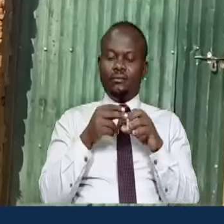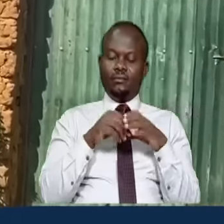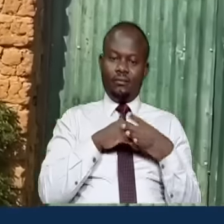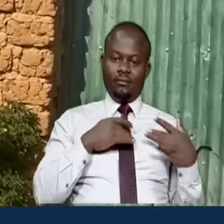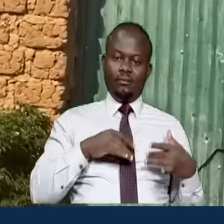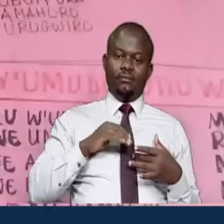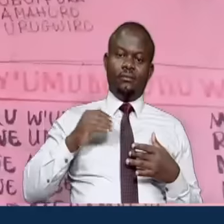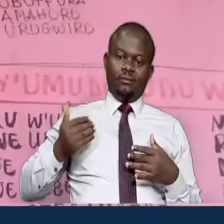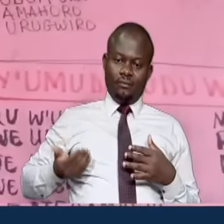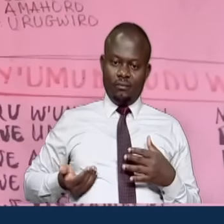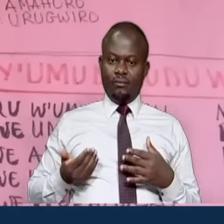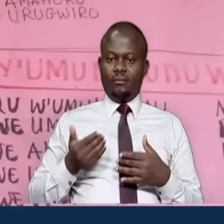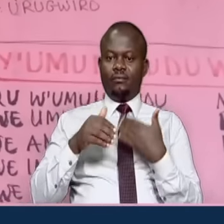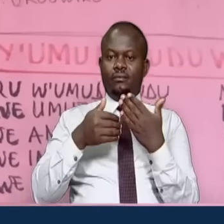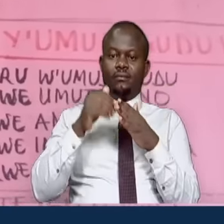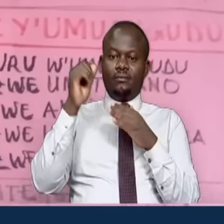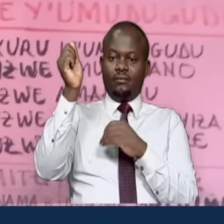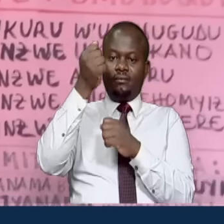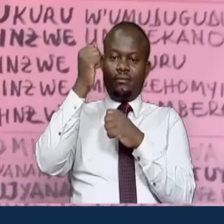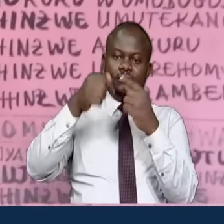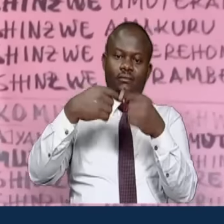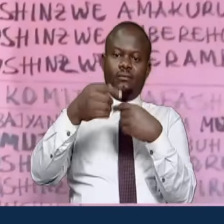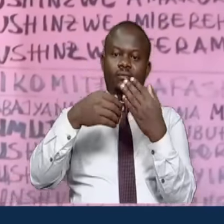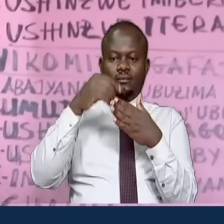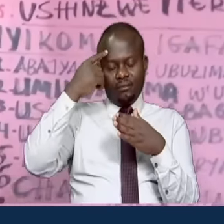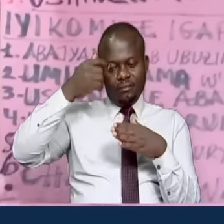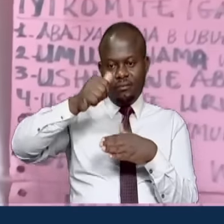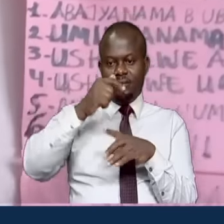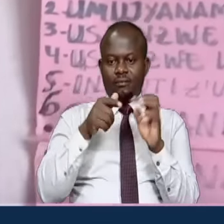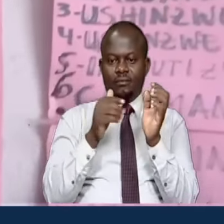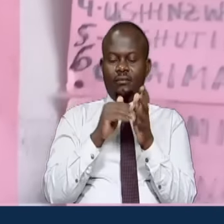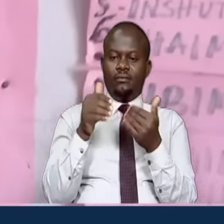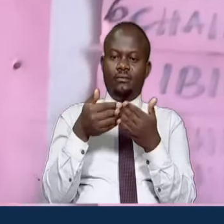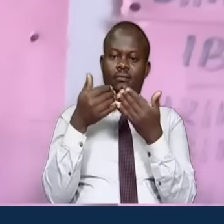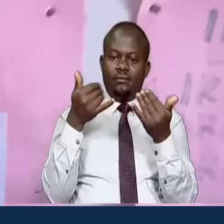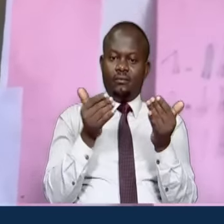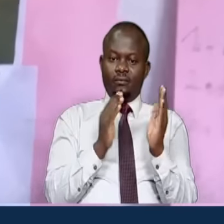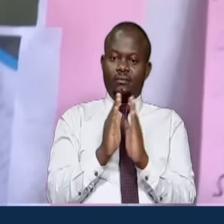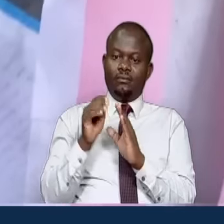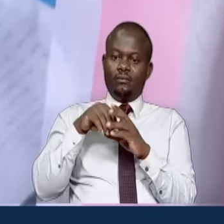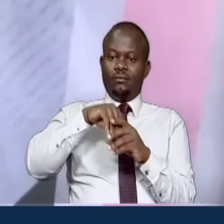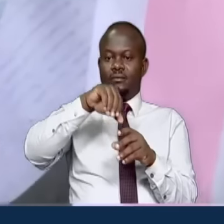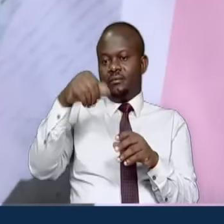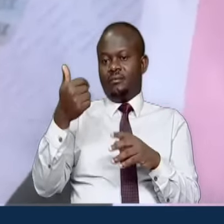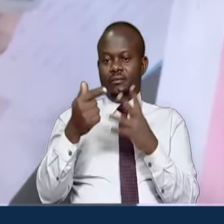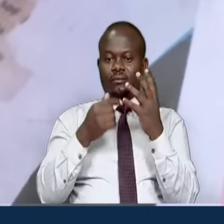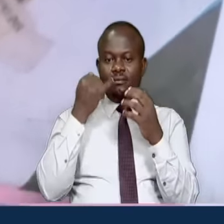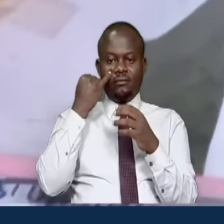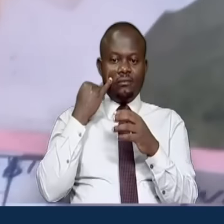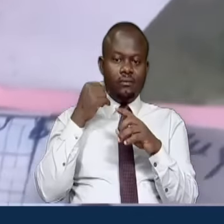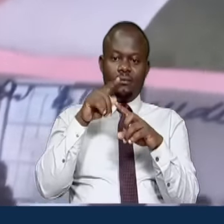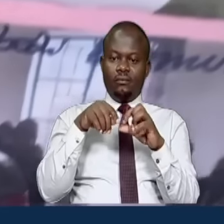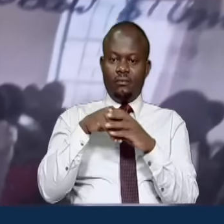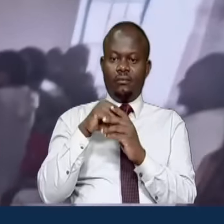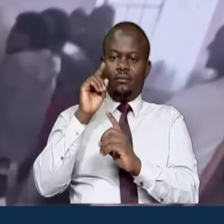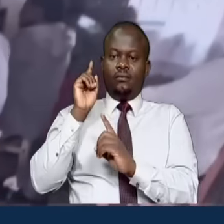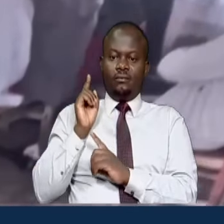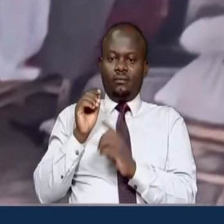cy'abagore. Imihigo irakomeje kuri bo, ariko noneho ngo barateganya n'ibindi bintu bikomeye bishingiye ku